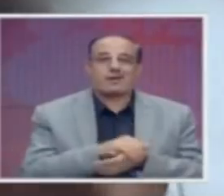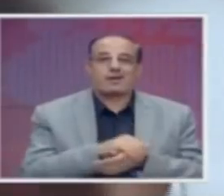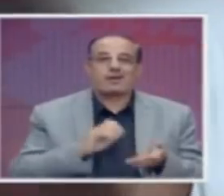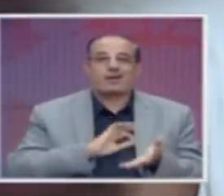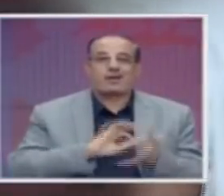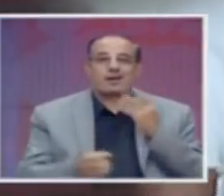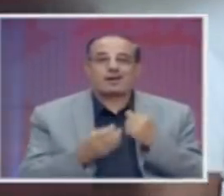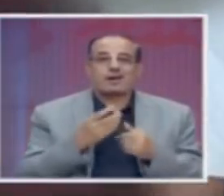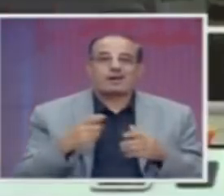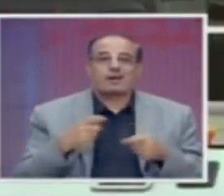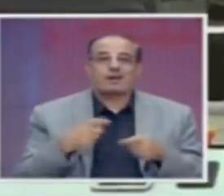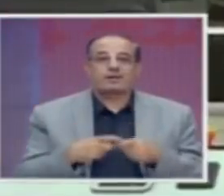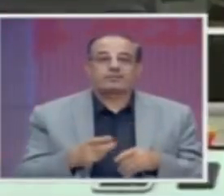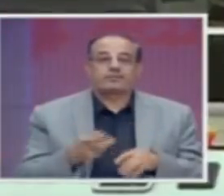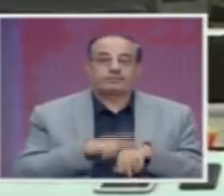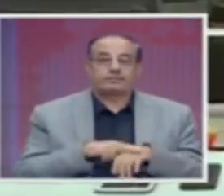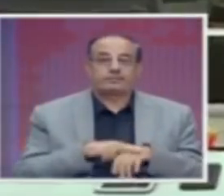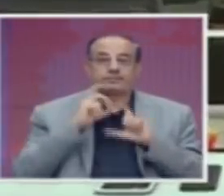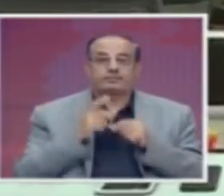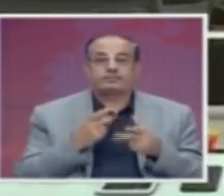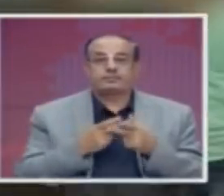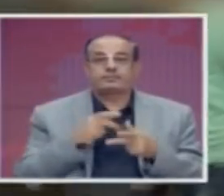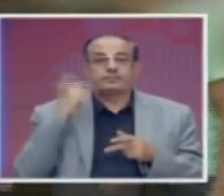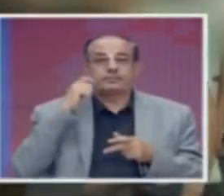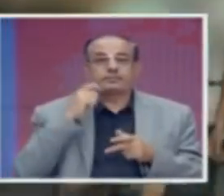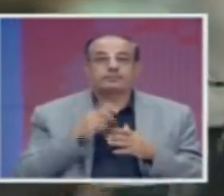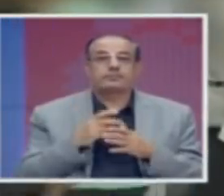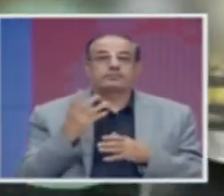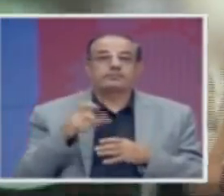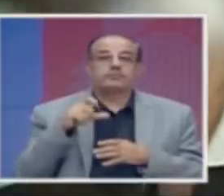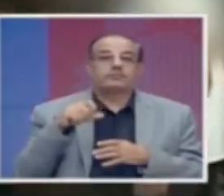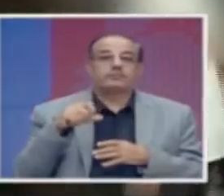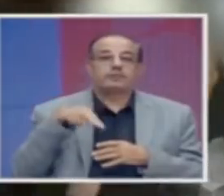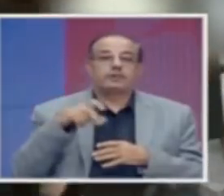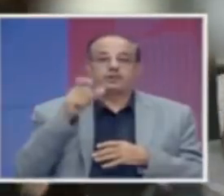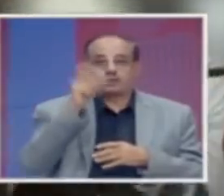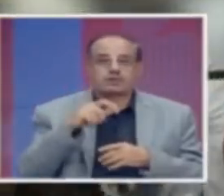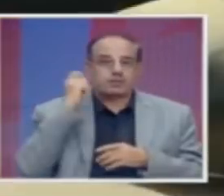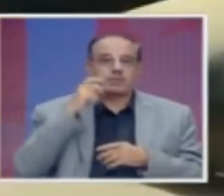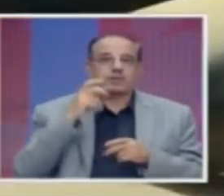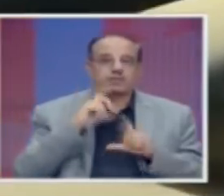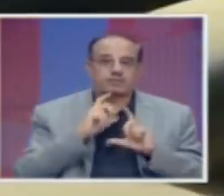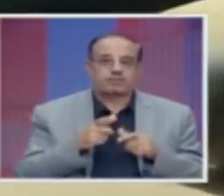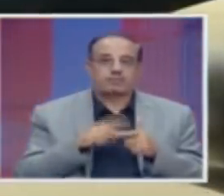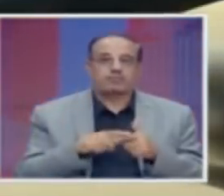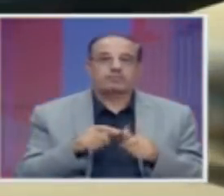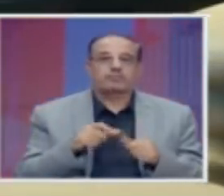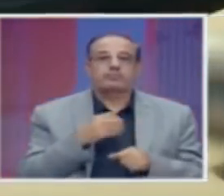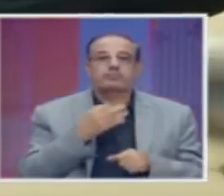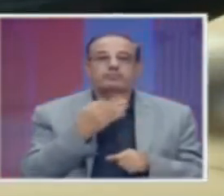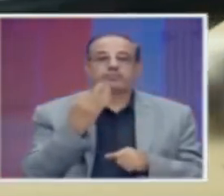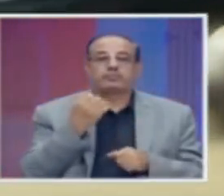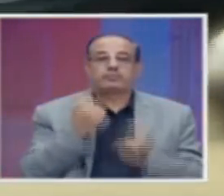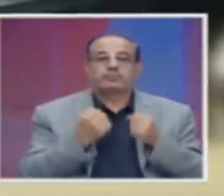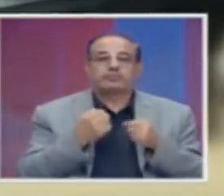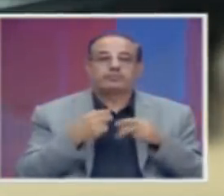عمد وانتحال صفة، وضبط مرتكبوها بإجمالي 89 متهما، كما تم إعادة 3